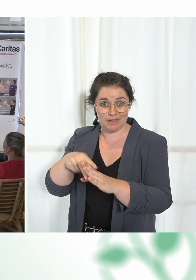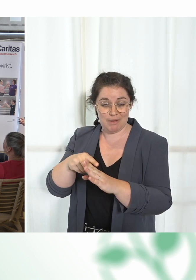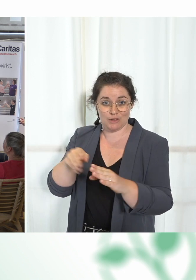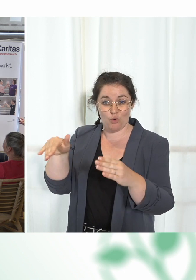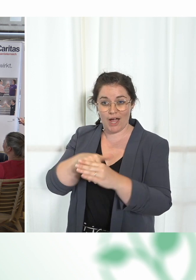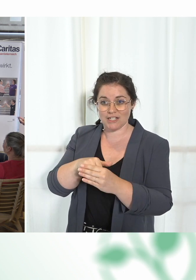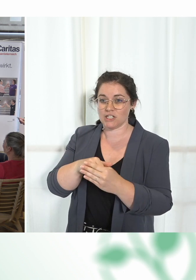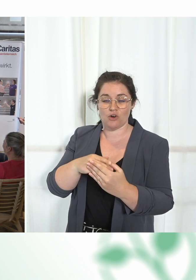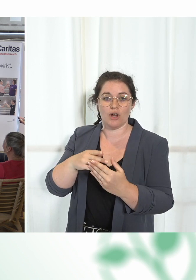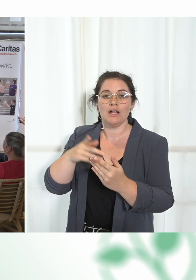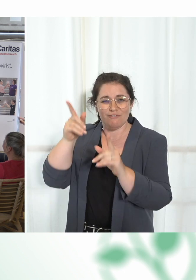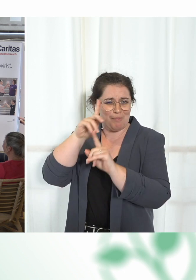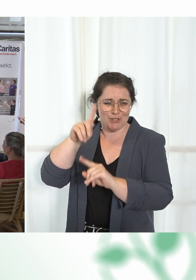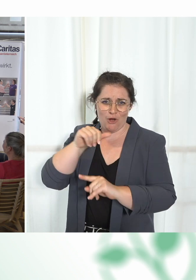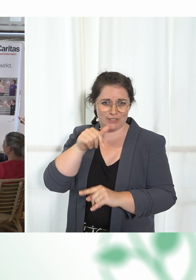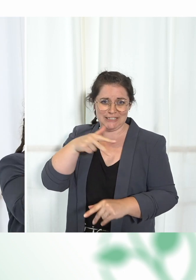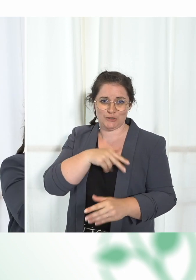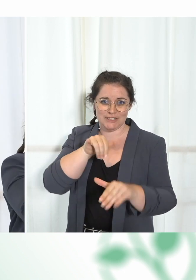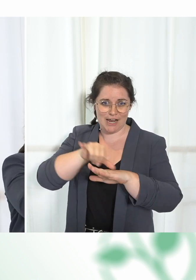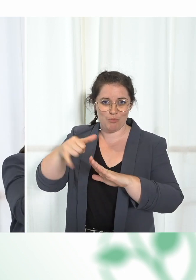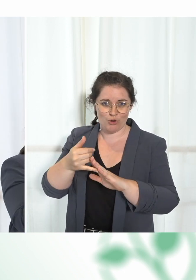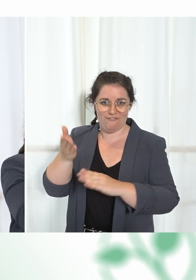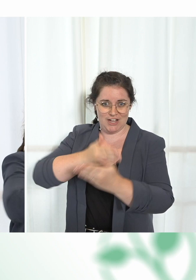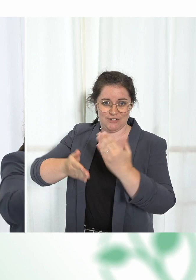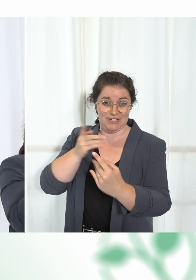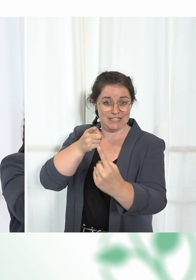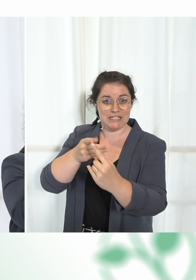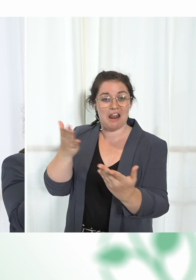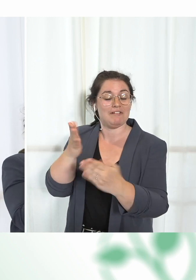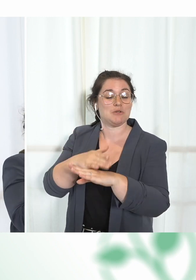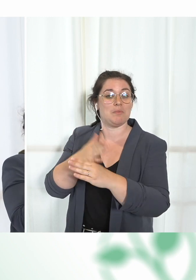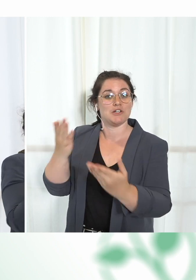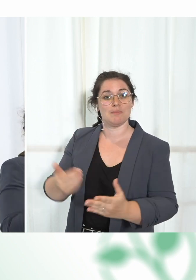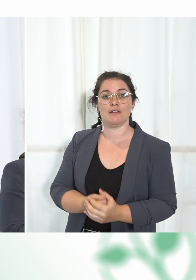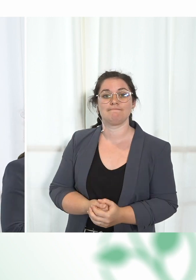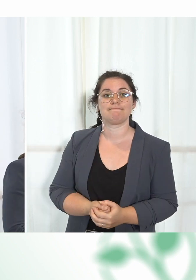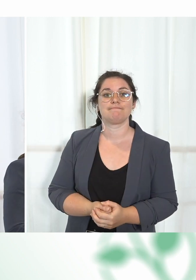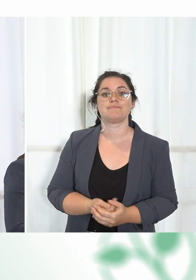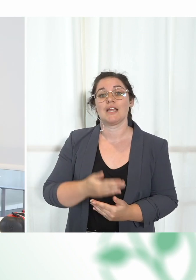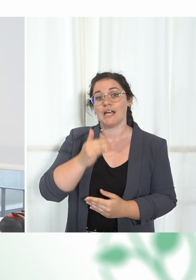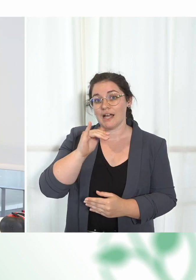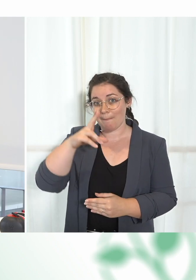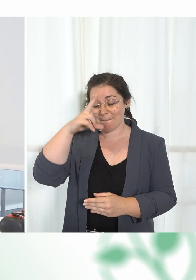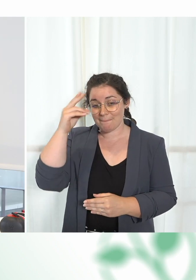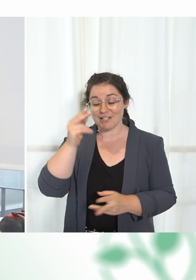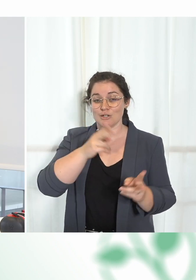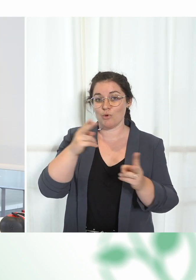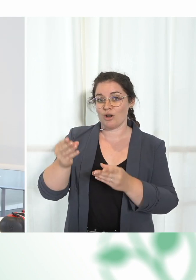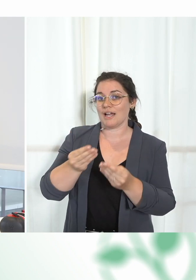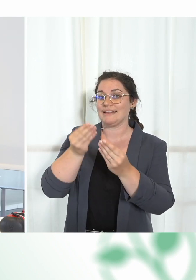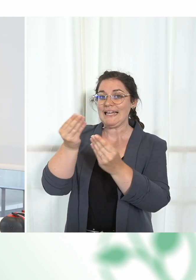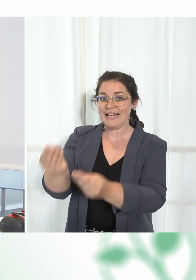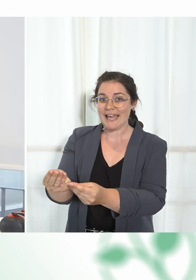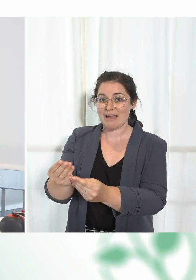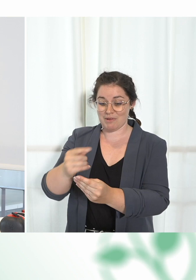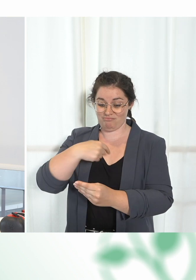das wirklich auch wirtschaftliche Ziele hat, die Sie haben. Welche sind das denn? Ja, Menschen Möglichkeit zu geben,